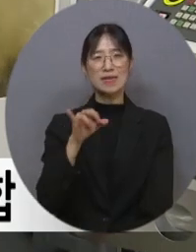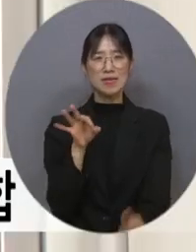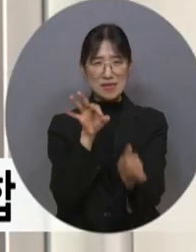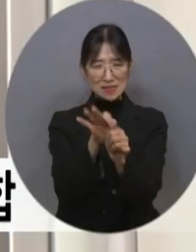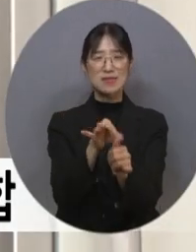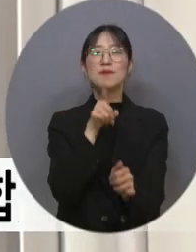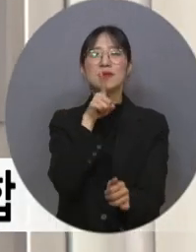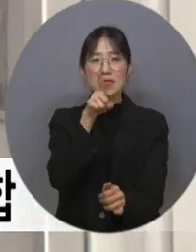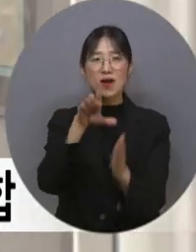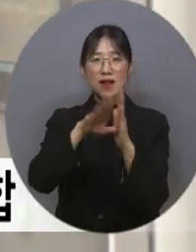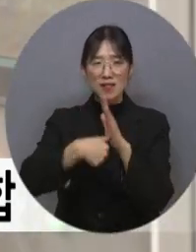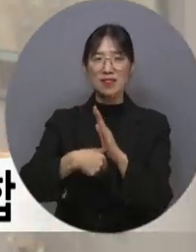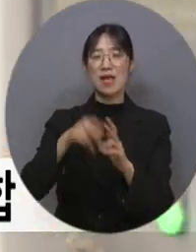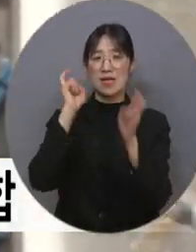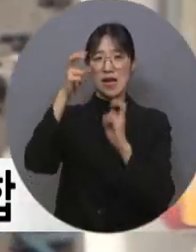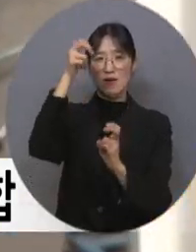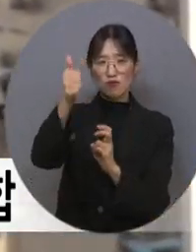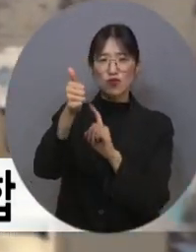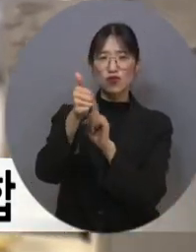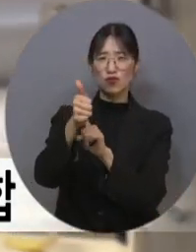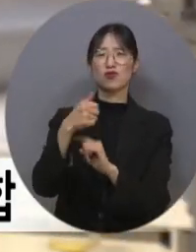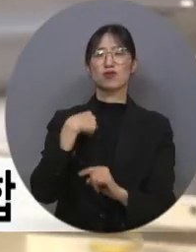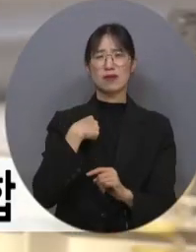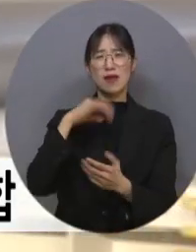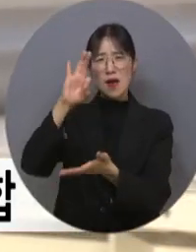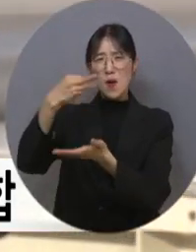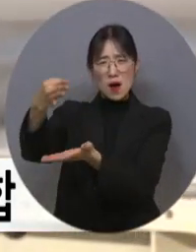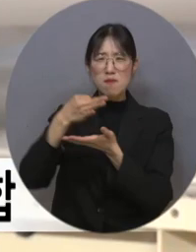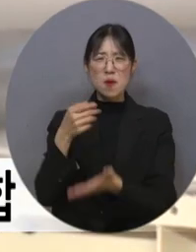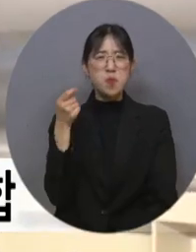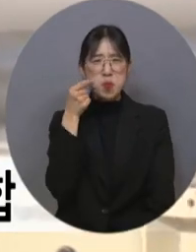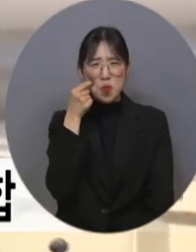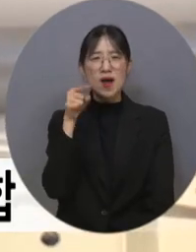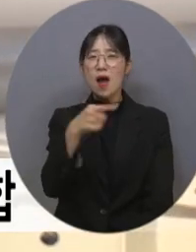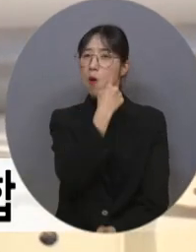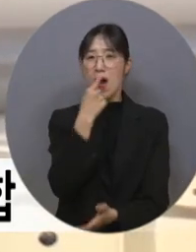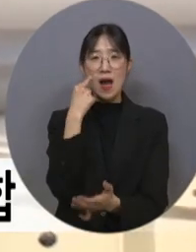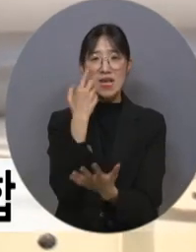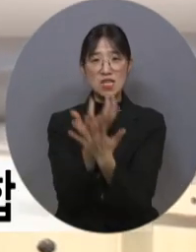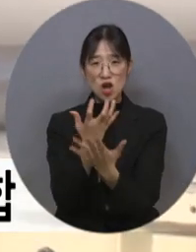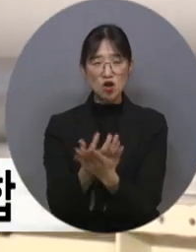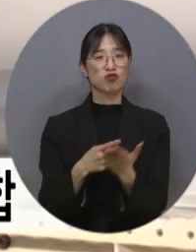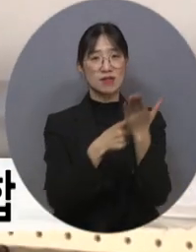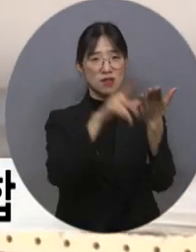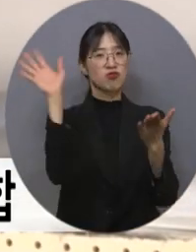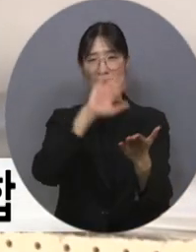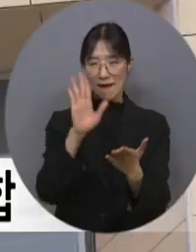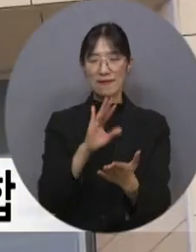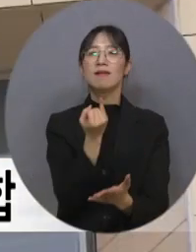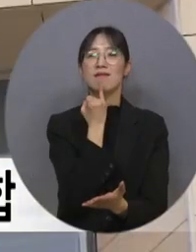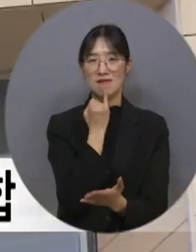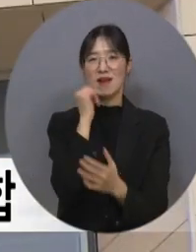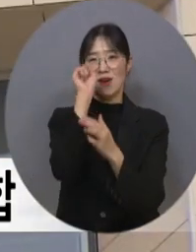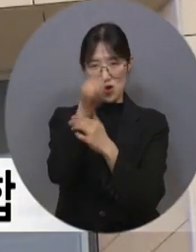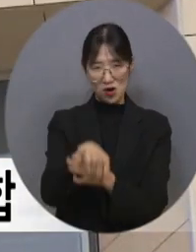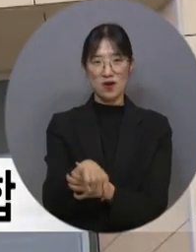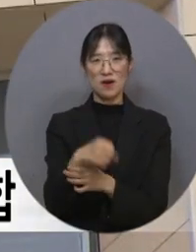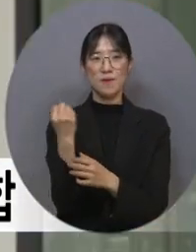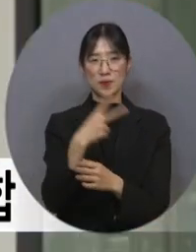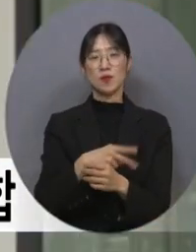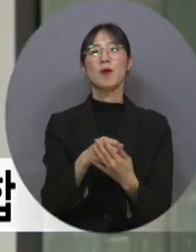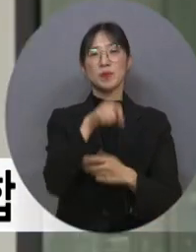때 사업주로부터 체불임금 확인서를 받아 제출하지 않아도 되도록 제도를 개선하고